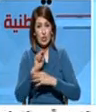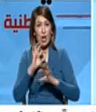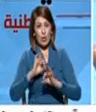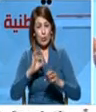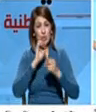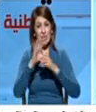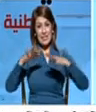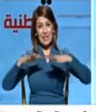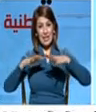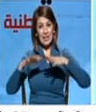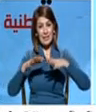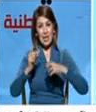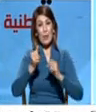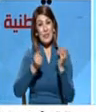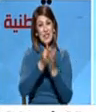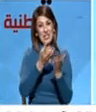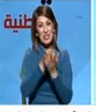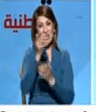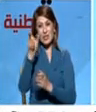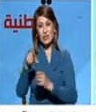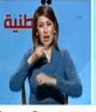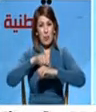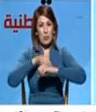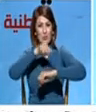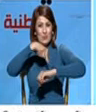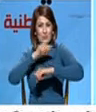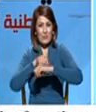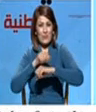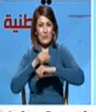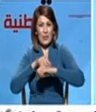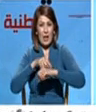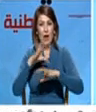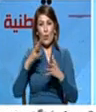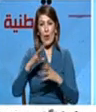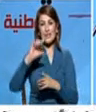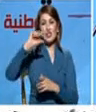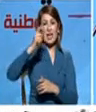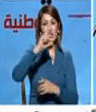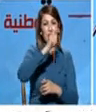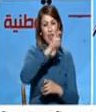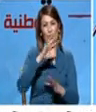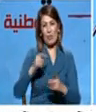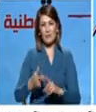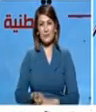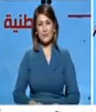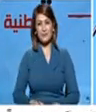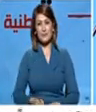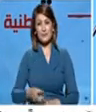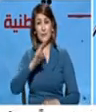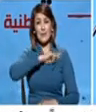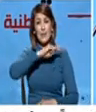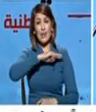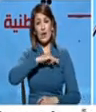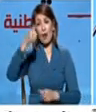اجراءات استثنائيه فيما يخص مراجعات توقيت شهر رمضان والتوقيف بالنسبه لل صناديق الاجتماعيه